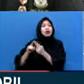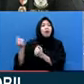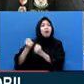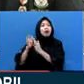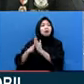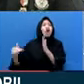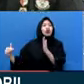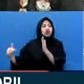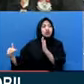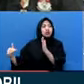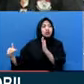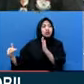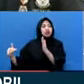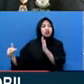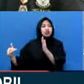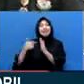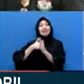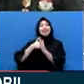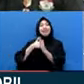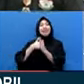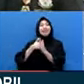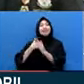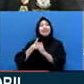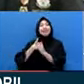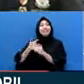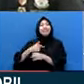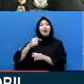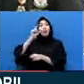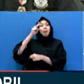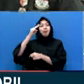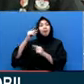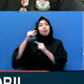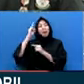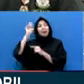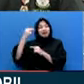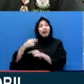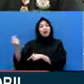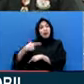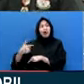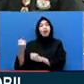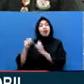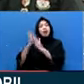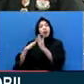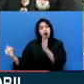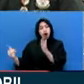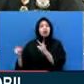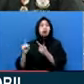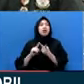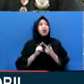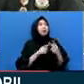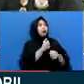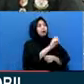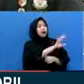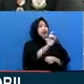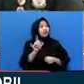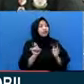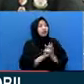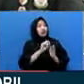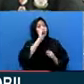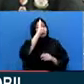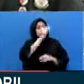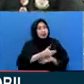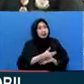barang itu dari saya sendiri e Kalau mungkin teman-teman yang lain ya kayak e teman-teman pengusaha yang lain itu ya kayak base kayak punya